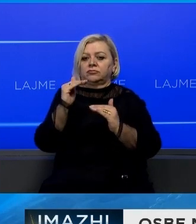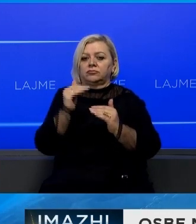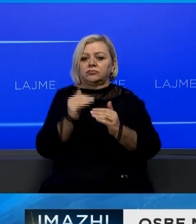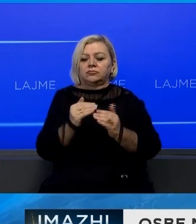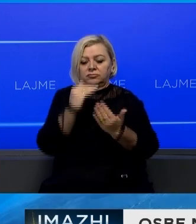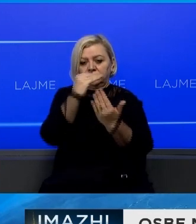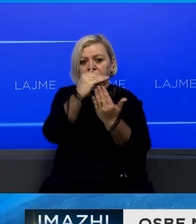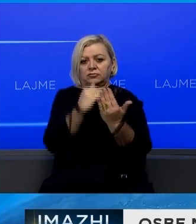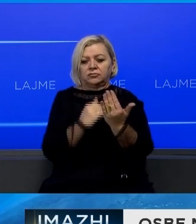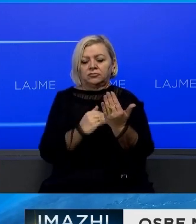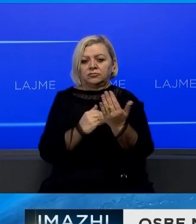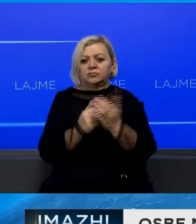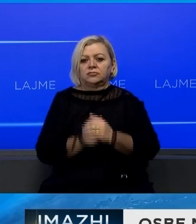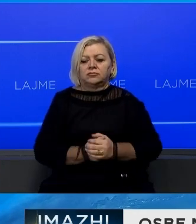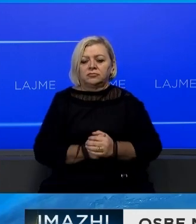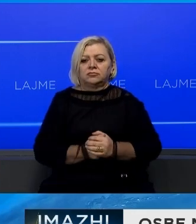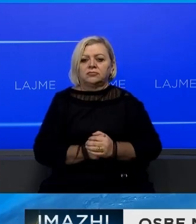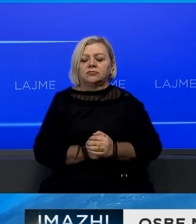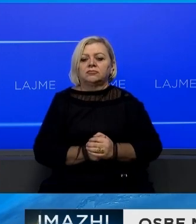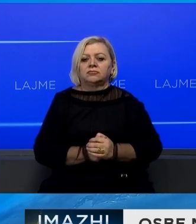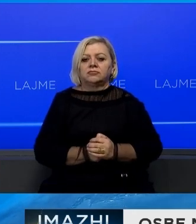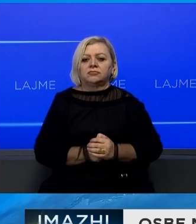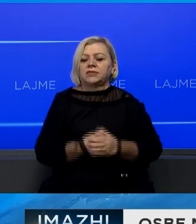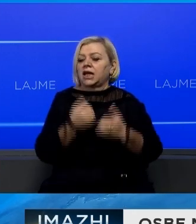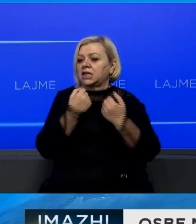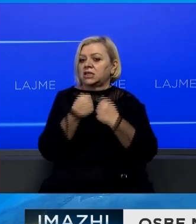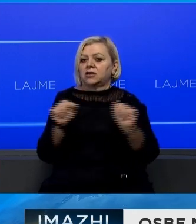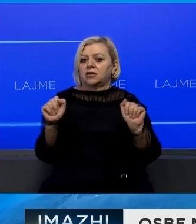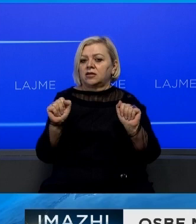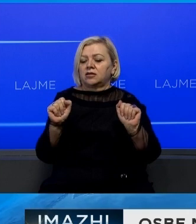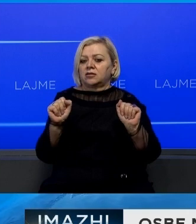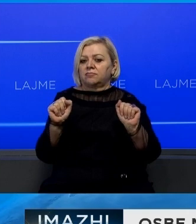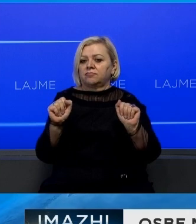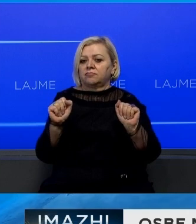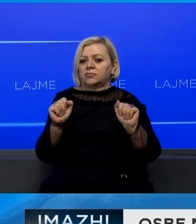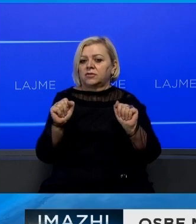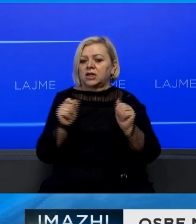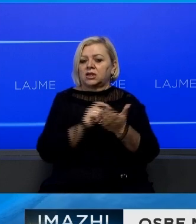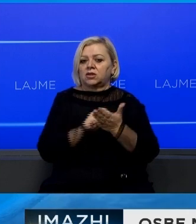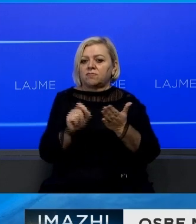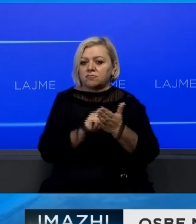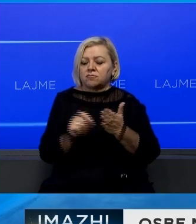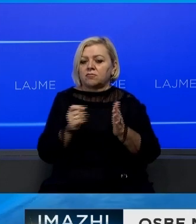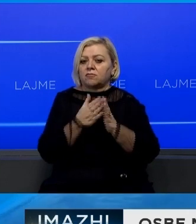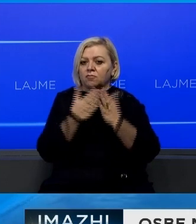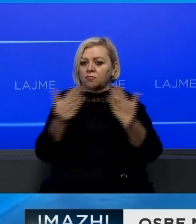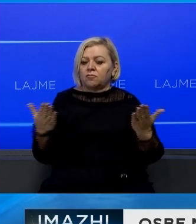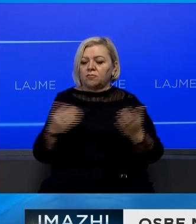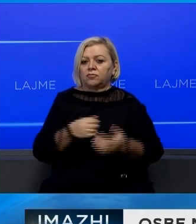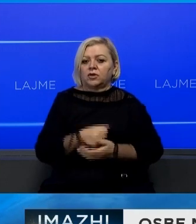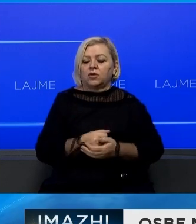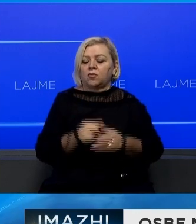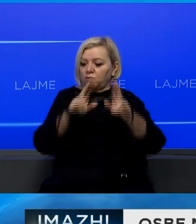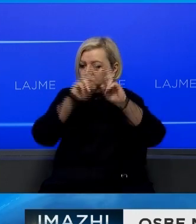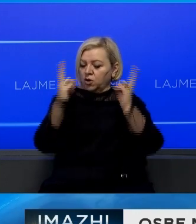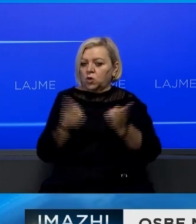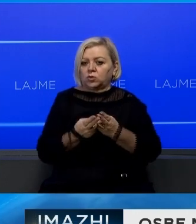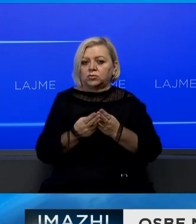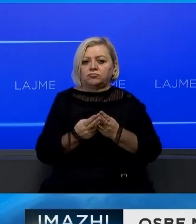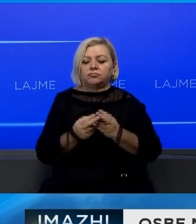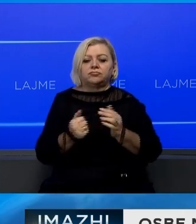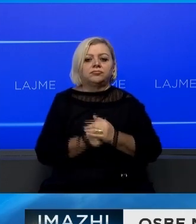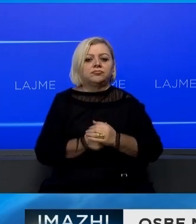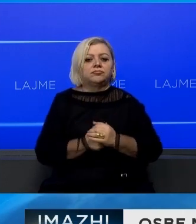renditje në kuptimin e indeksit të lirisë shtypit apo medjave në botë, duke u ngritur në disa